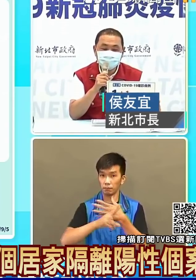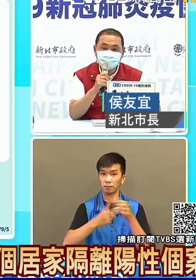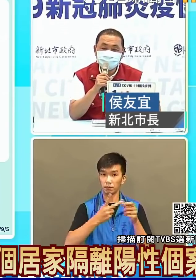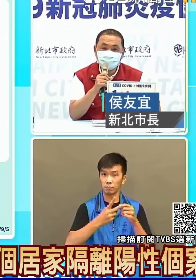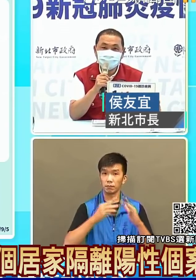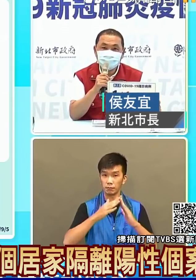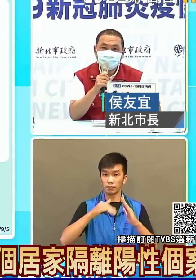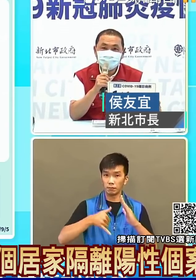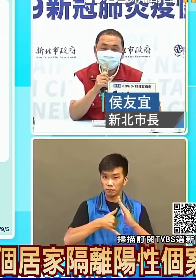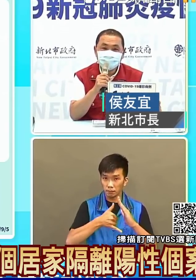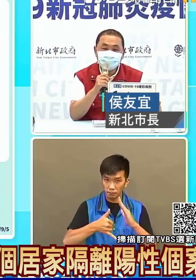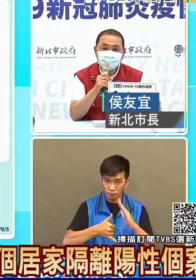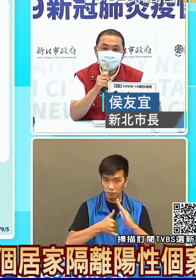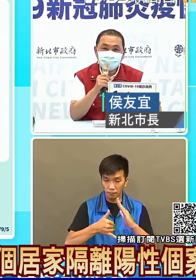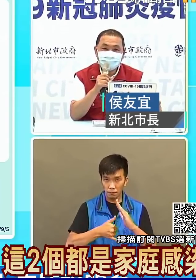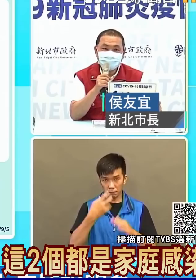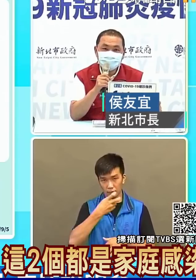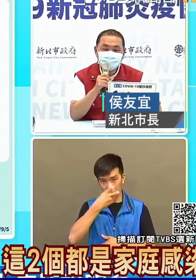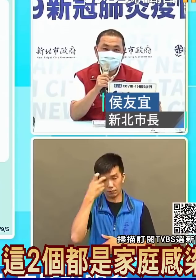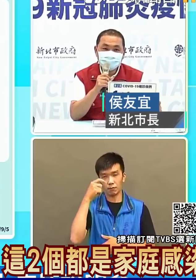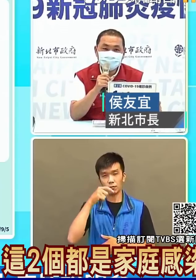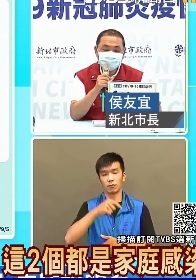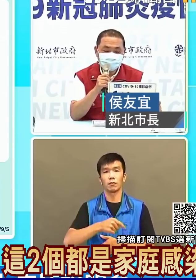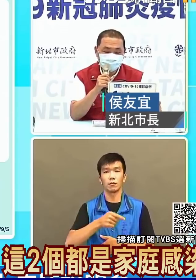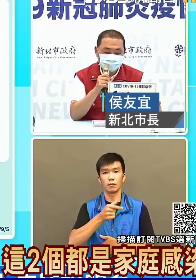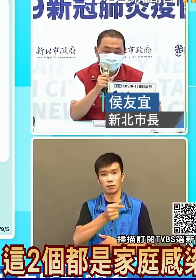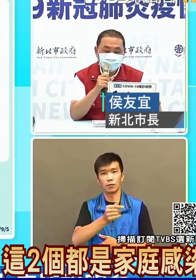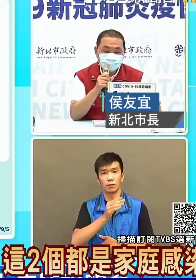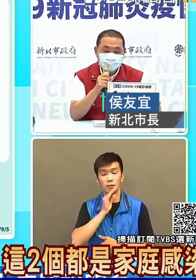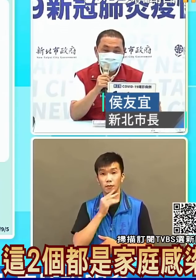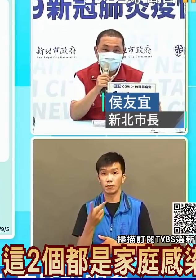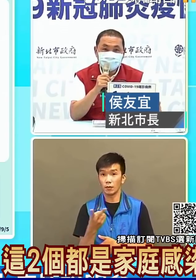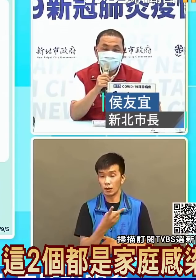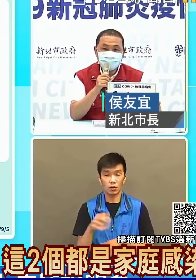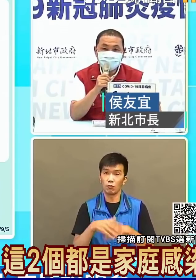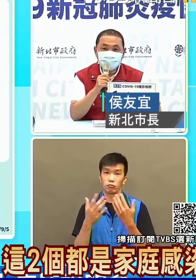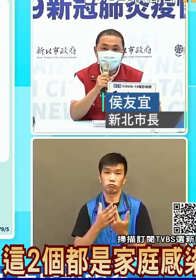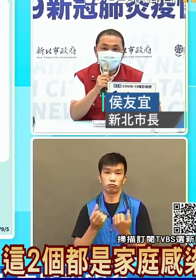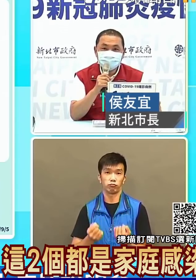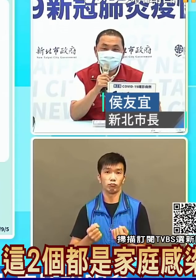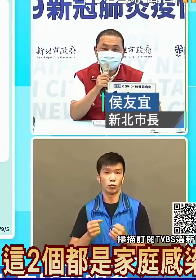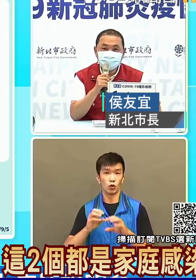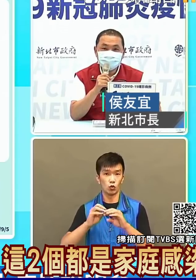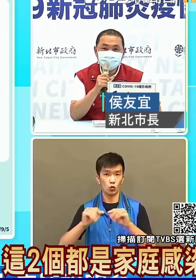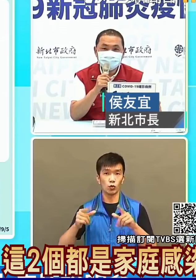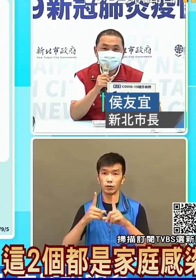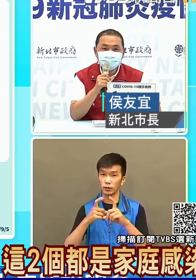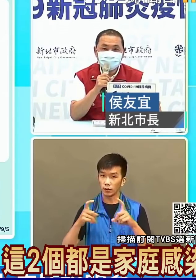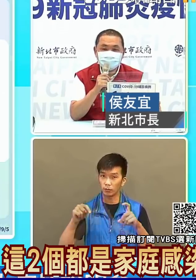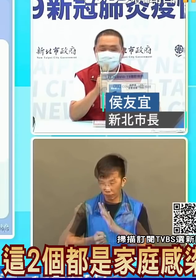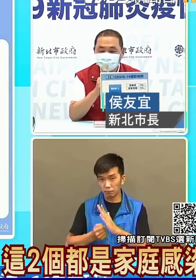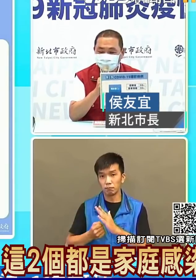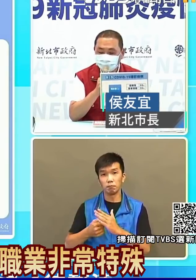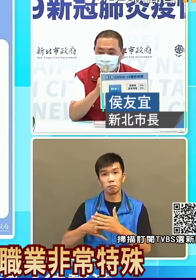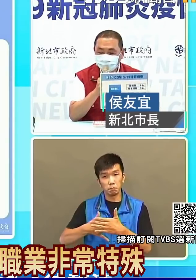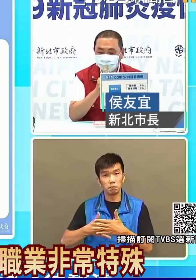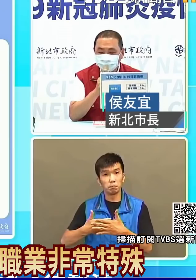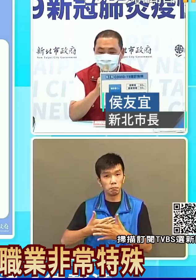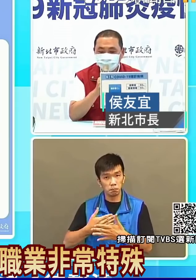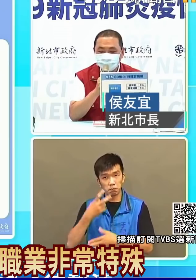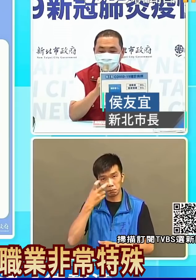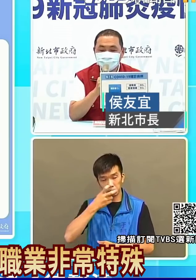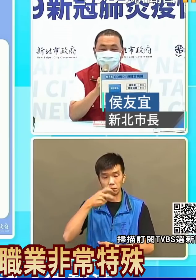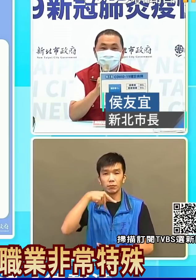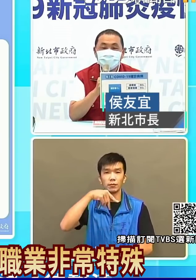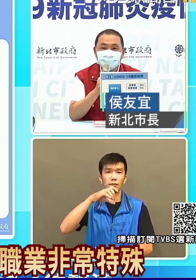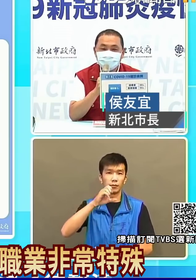阳性个案，这两个个案都在土城，这两个都是家庭感染，因为他太